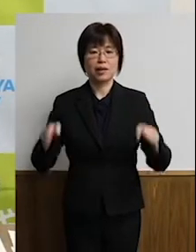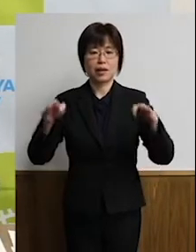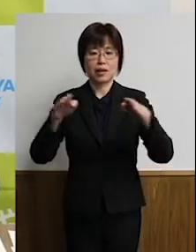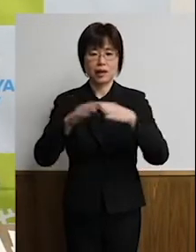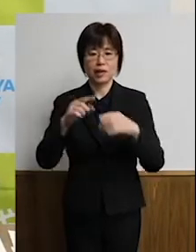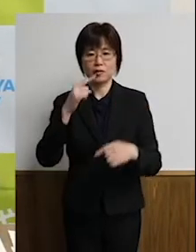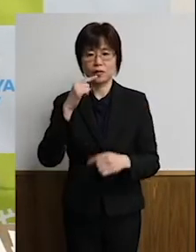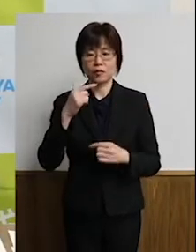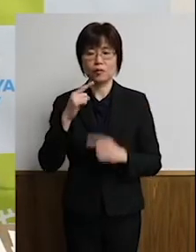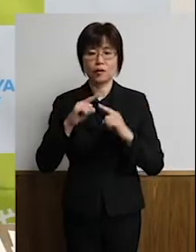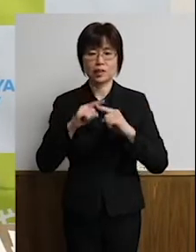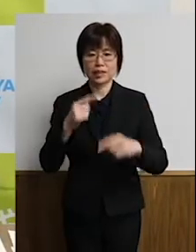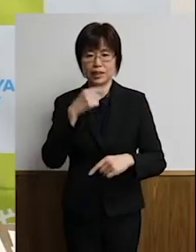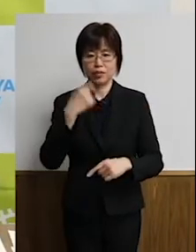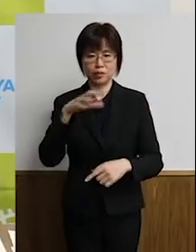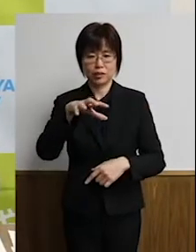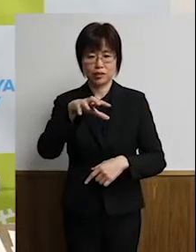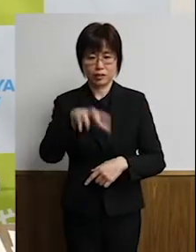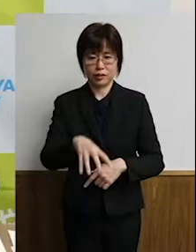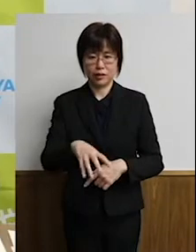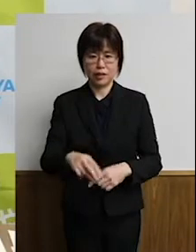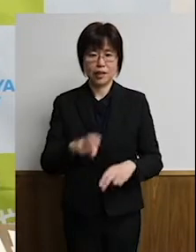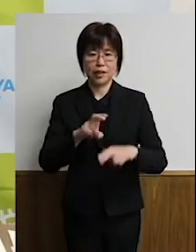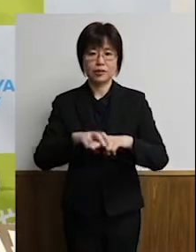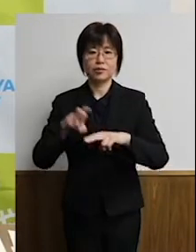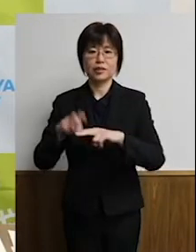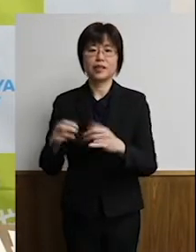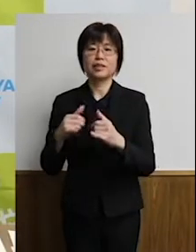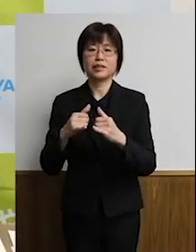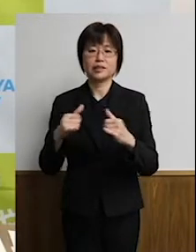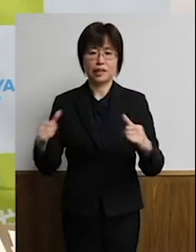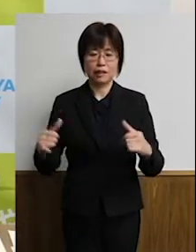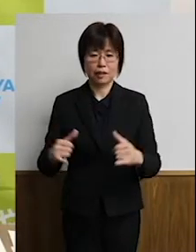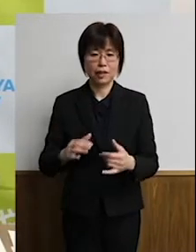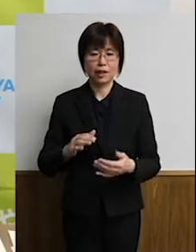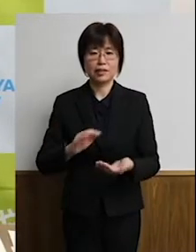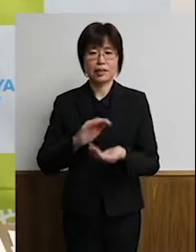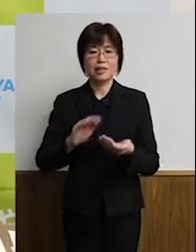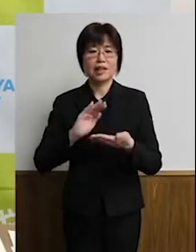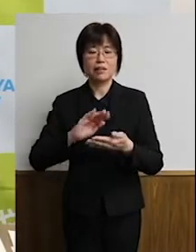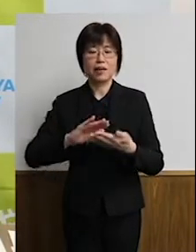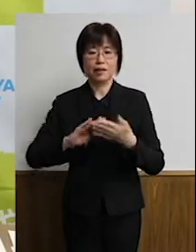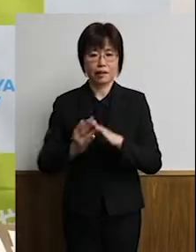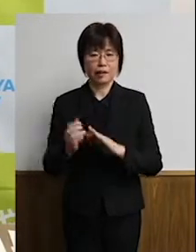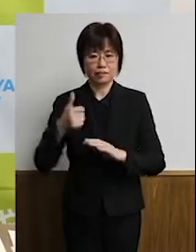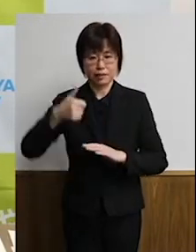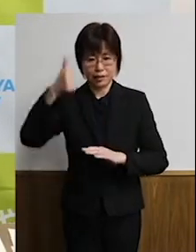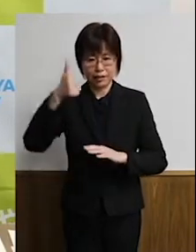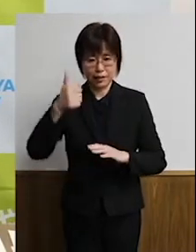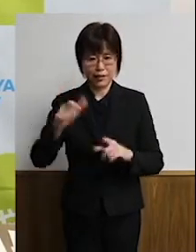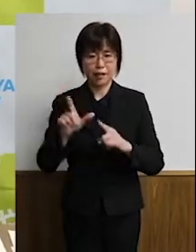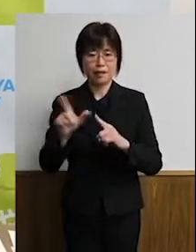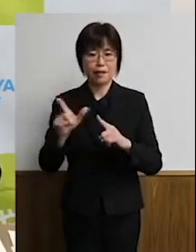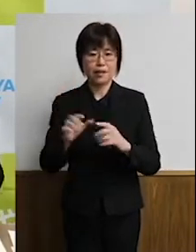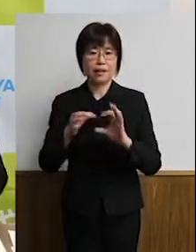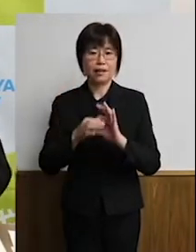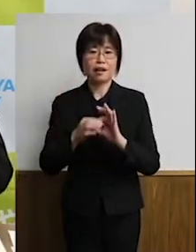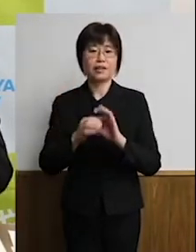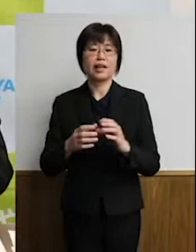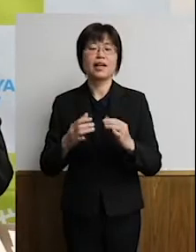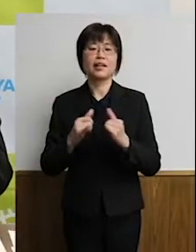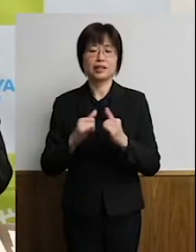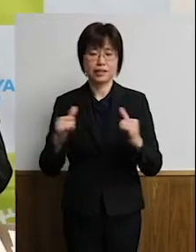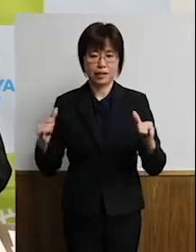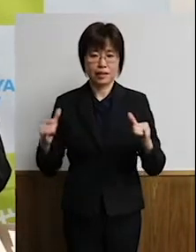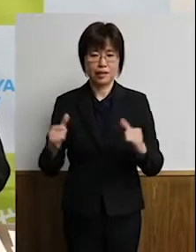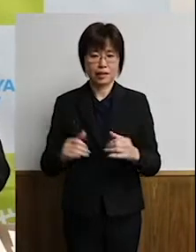前でございます。出席者は埼玉県知事や NHK の関係者、地元選出国会議